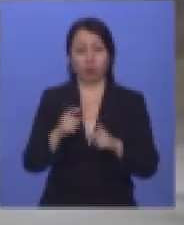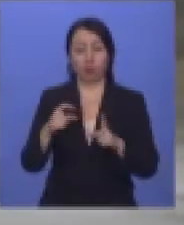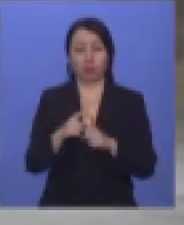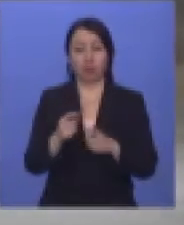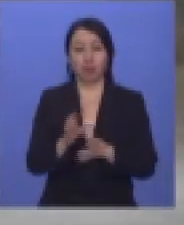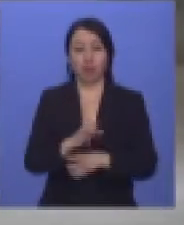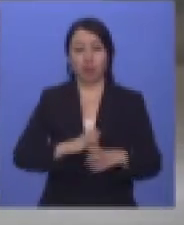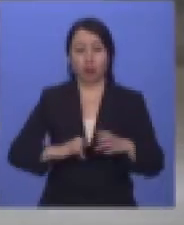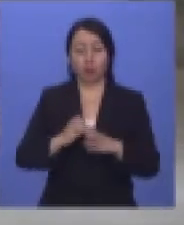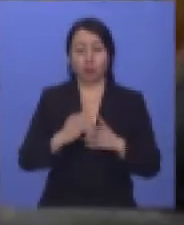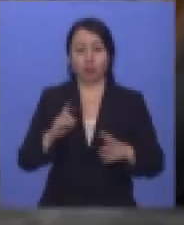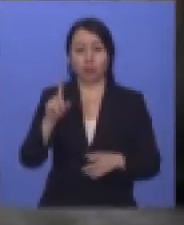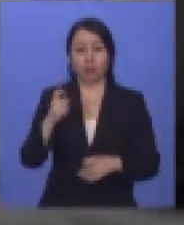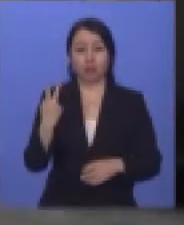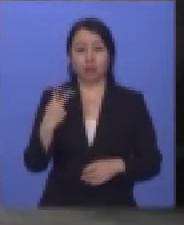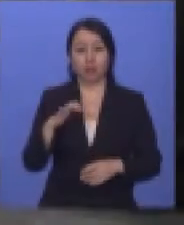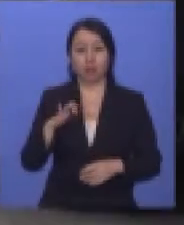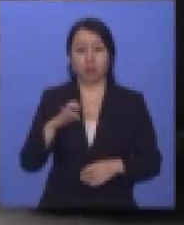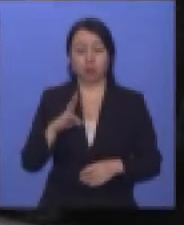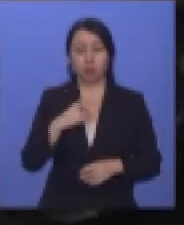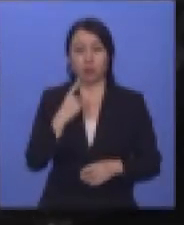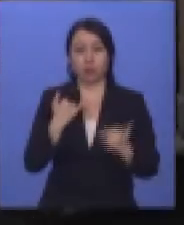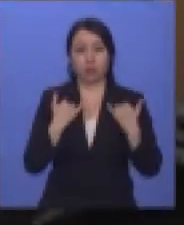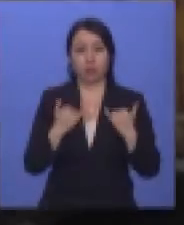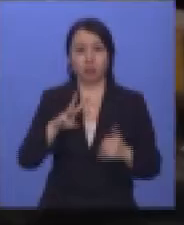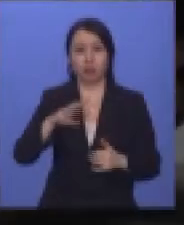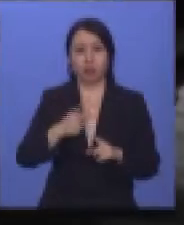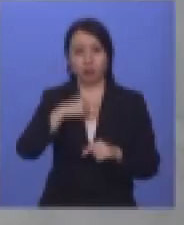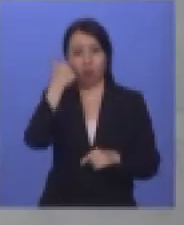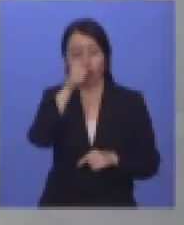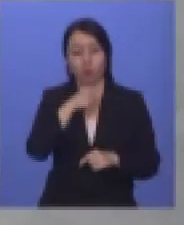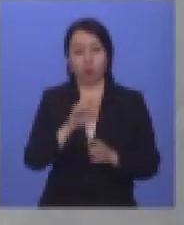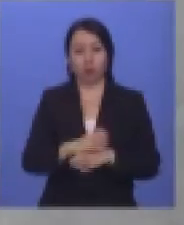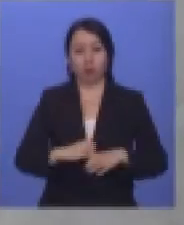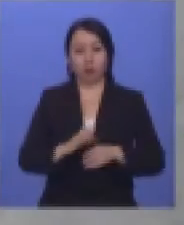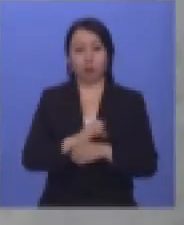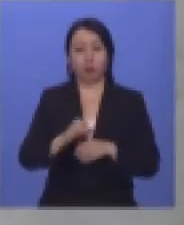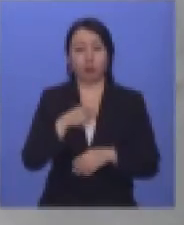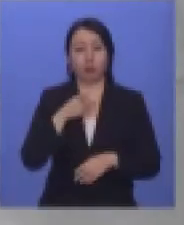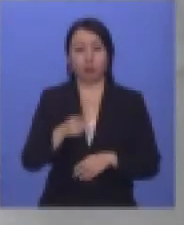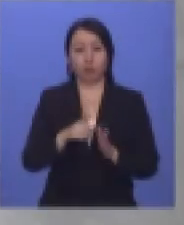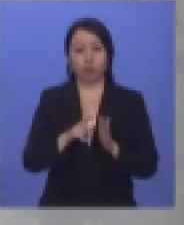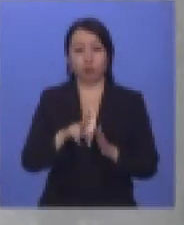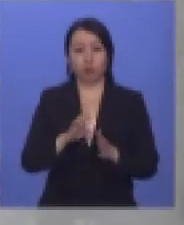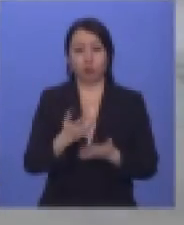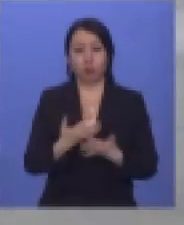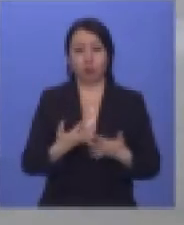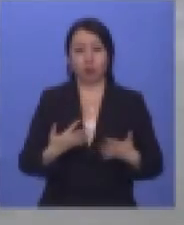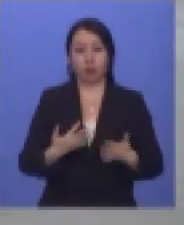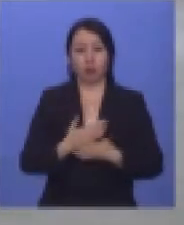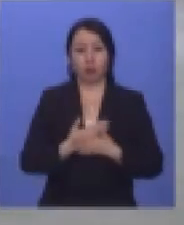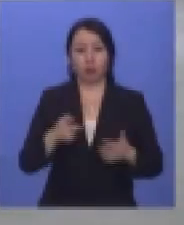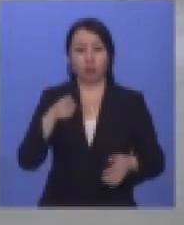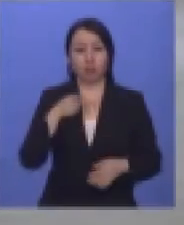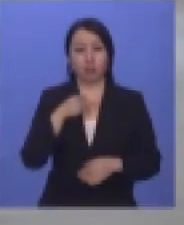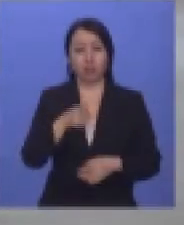производительность в месяц составляет более 120 тонн. Отмечено, что с мая этого года фирма произвела 1100 тонн, реализовав при этом более